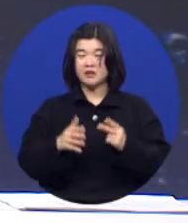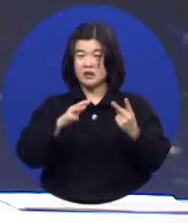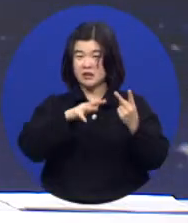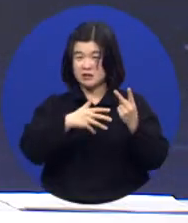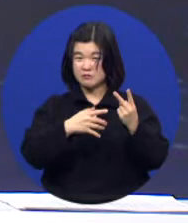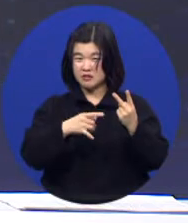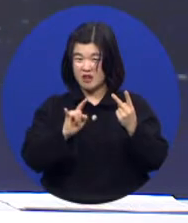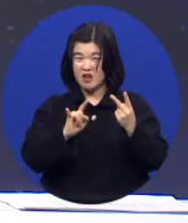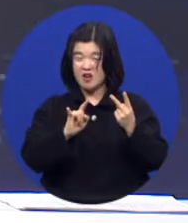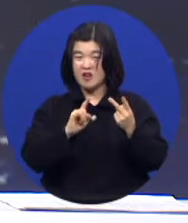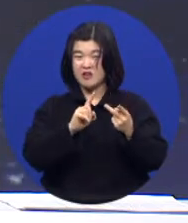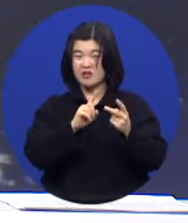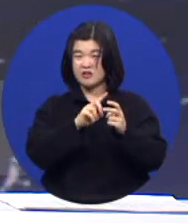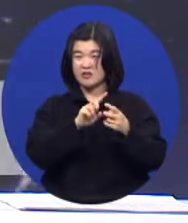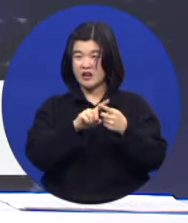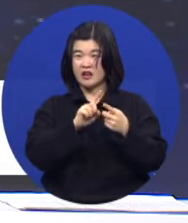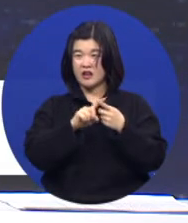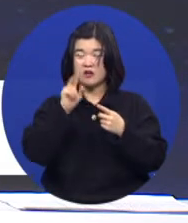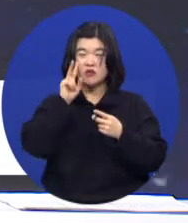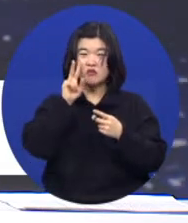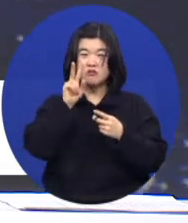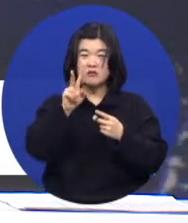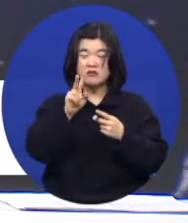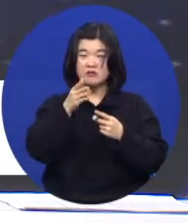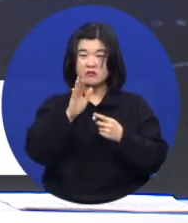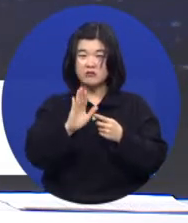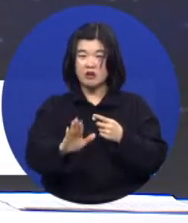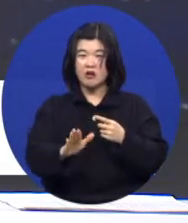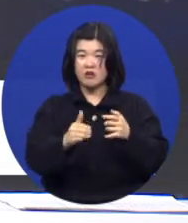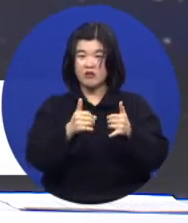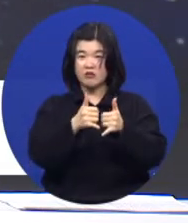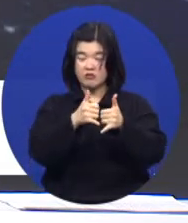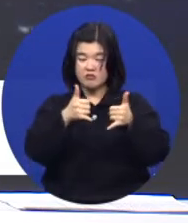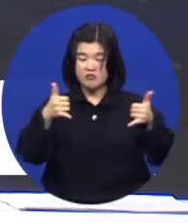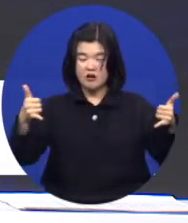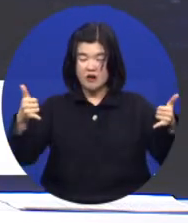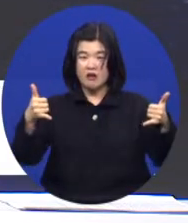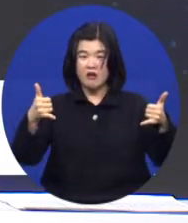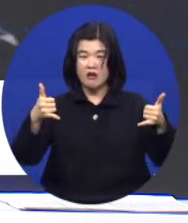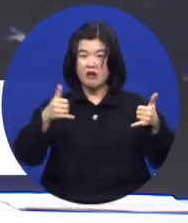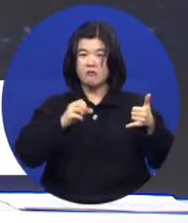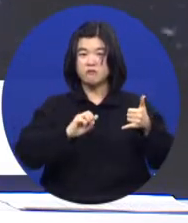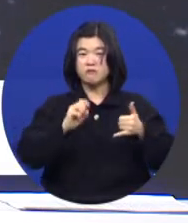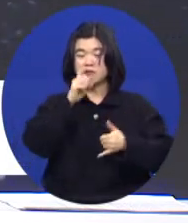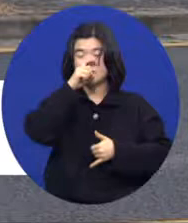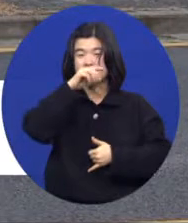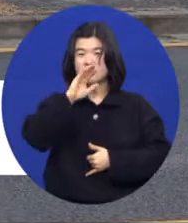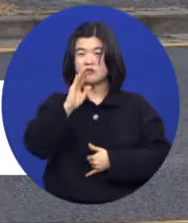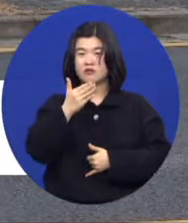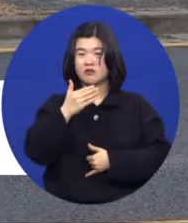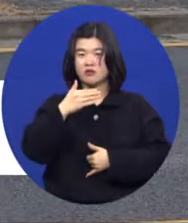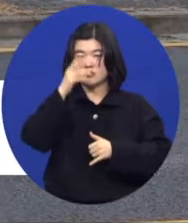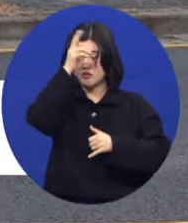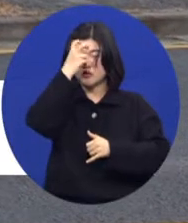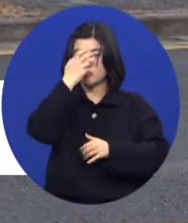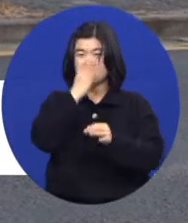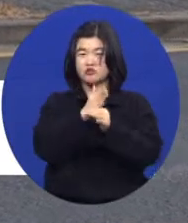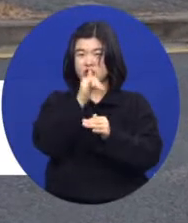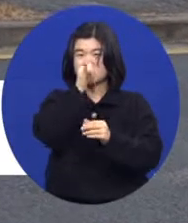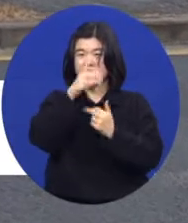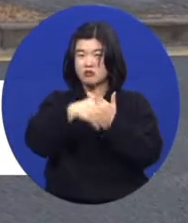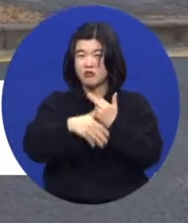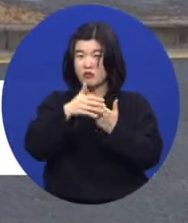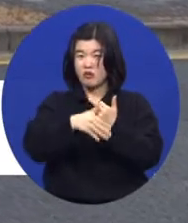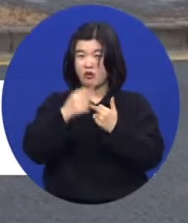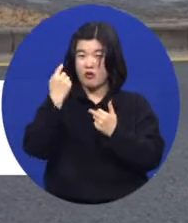제20대 대선 공식선거운동 시작 이틀 만에 대선 후보 현수막이 훼손돼 경찰이 수사에 나섰습니다. 서귀포경찰서는